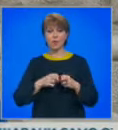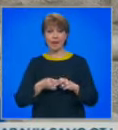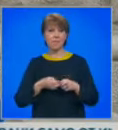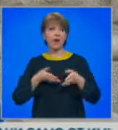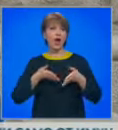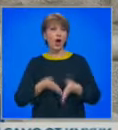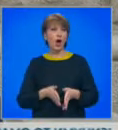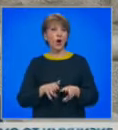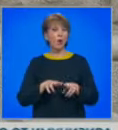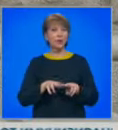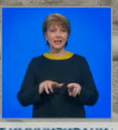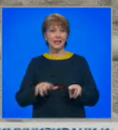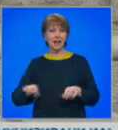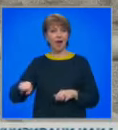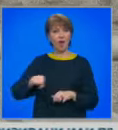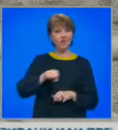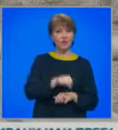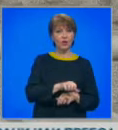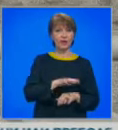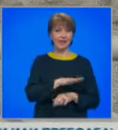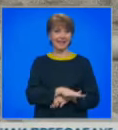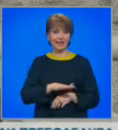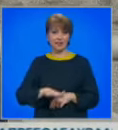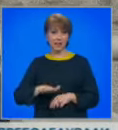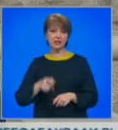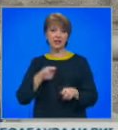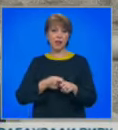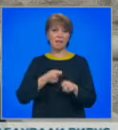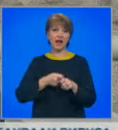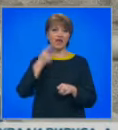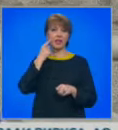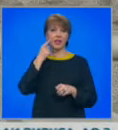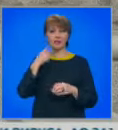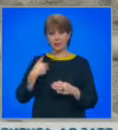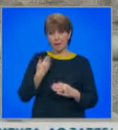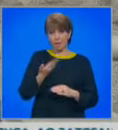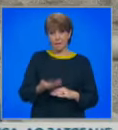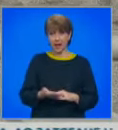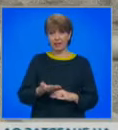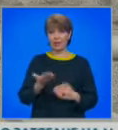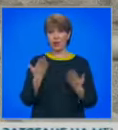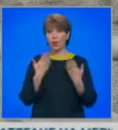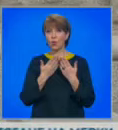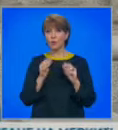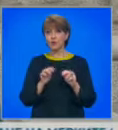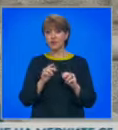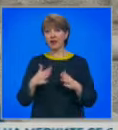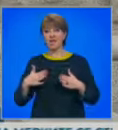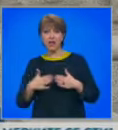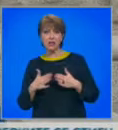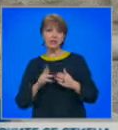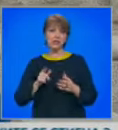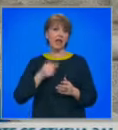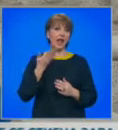родителите, завеждайки детето си на училище, да направят тест и пред училище. Дали ще го направят вкъщи или пред вратата на училището, няма